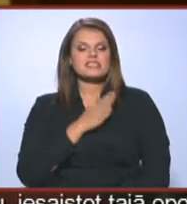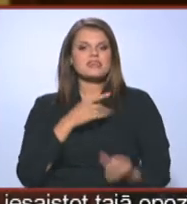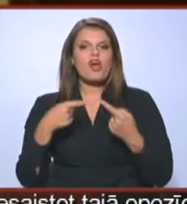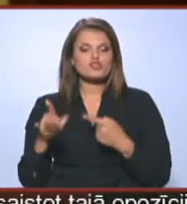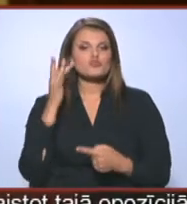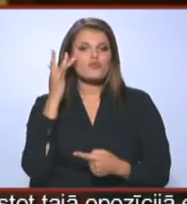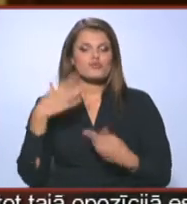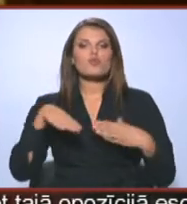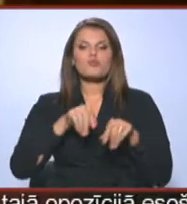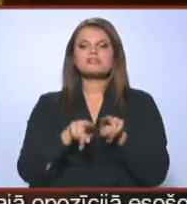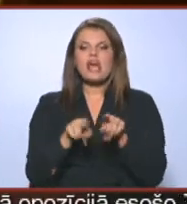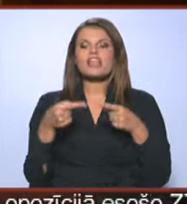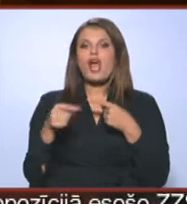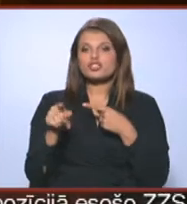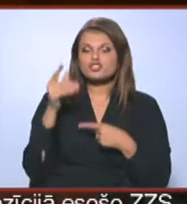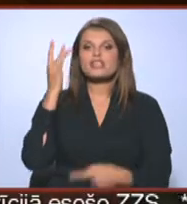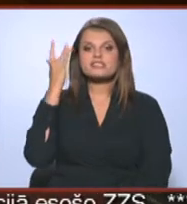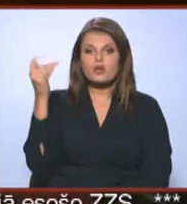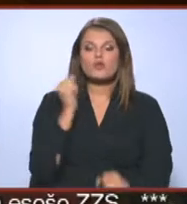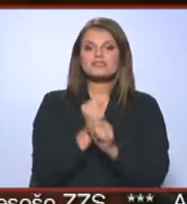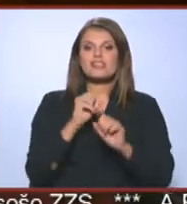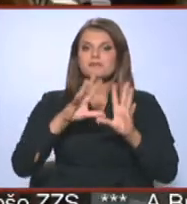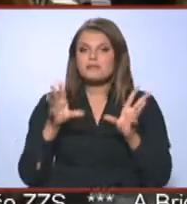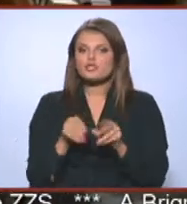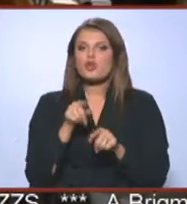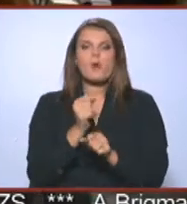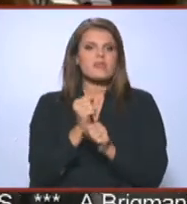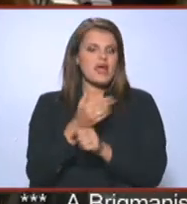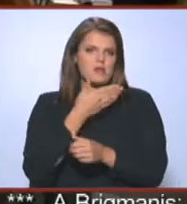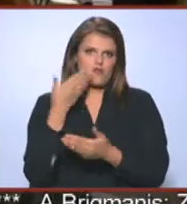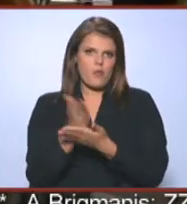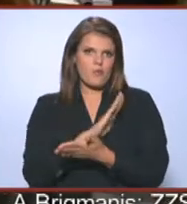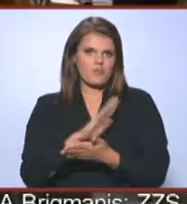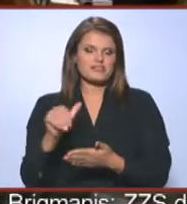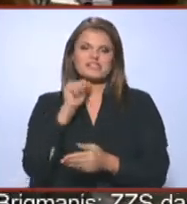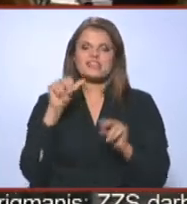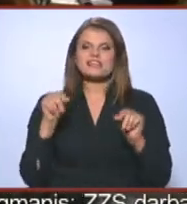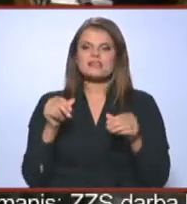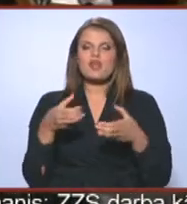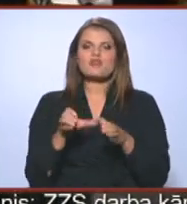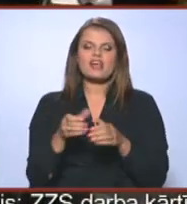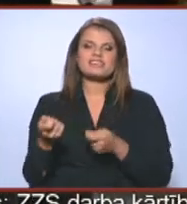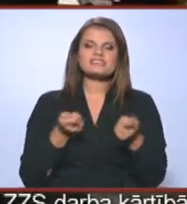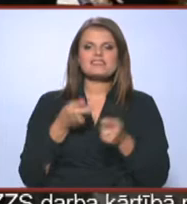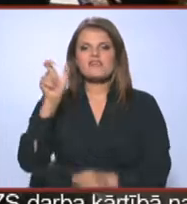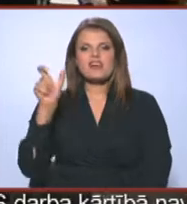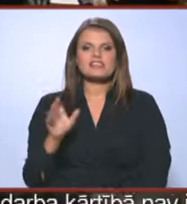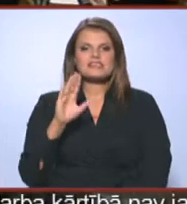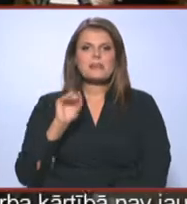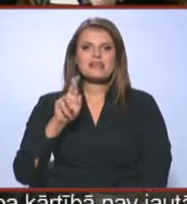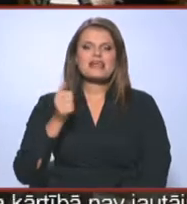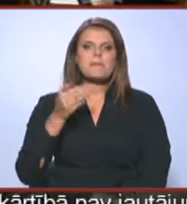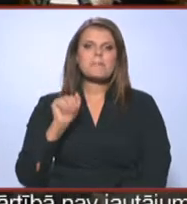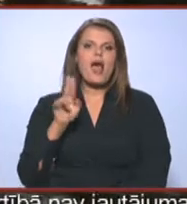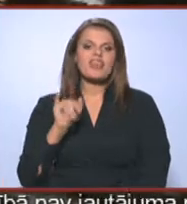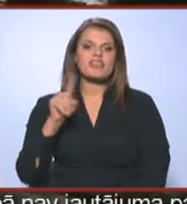esam pauduši atšķirīgo viedokli, ka darbs pie šī kopdarba nav beidzies. Zaļzemnieku frakcijas vadītājs Augusts Brigmanis žurnālistiem